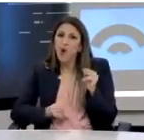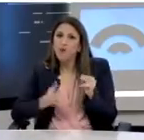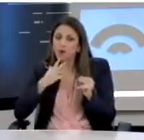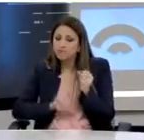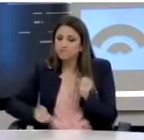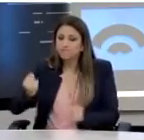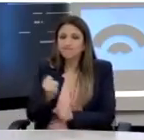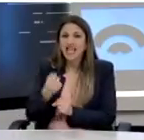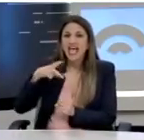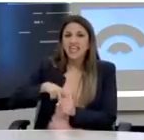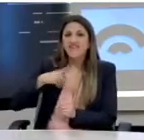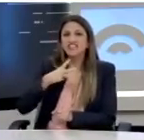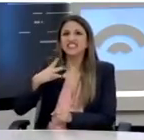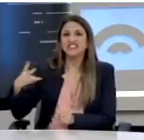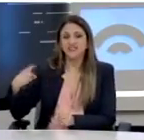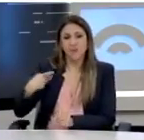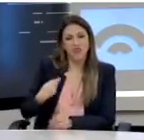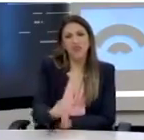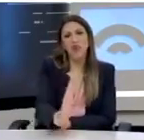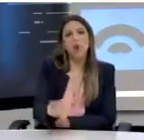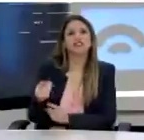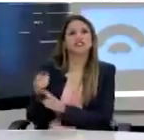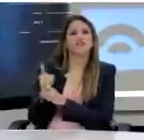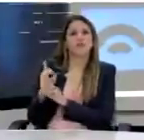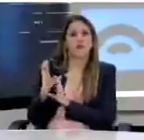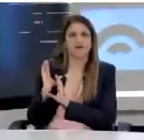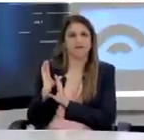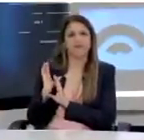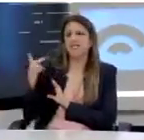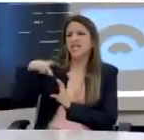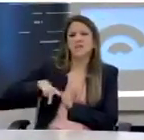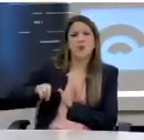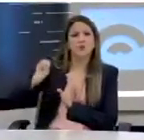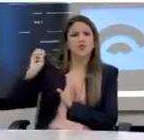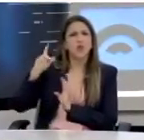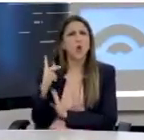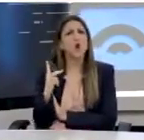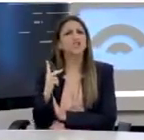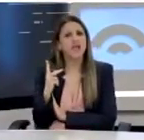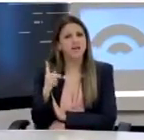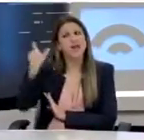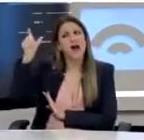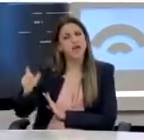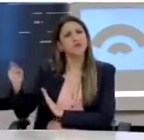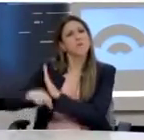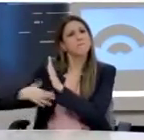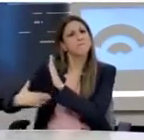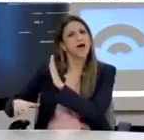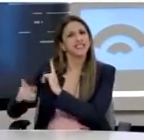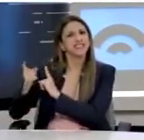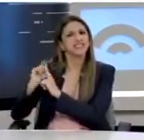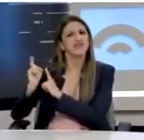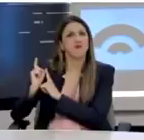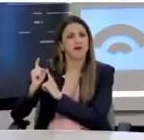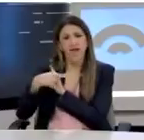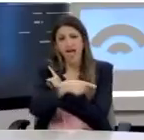τη φέρνει ο Κοντιάς ως Υπουργός, την έφερε. Το βασικό σας πρόβλημα είναι ότι εσείς κάνετε αυτό που μας